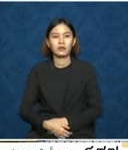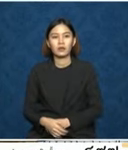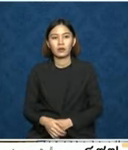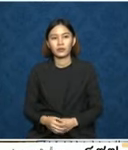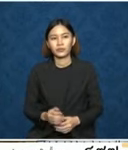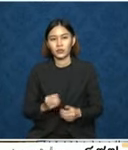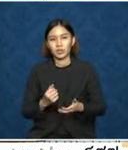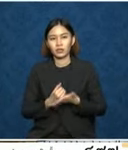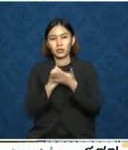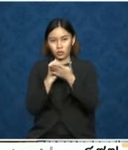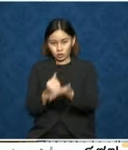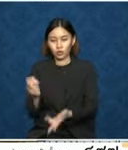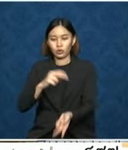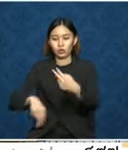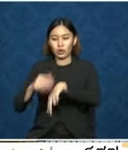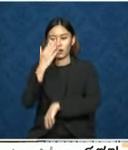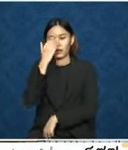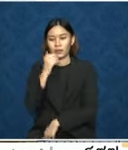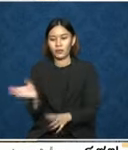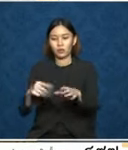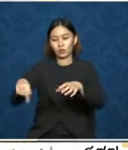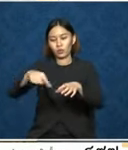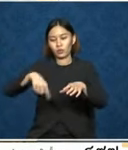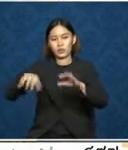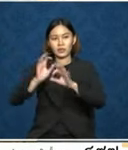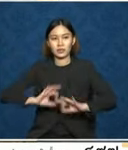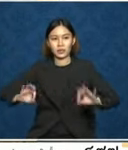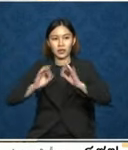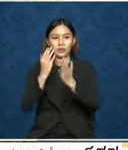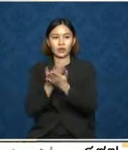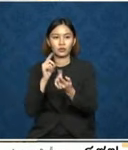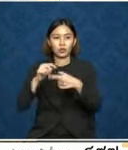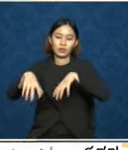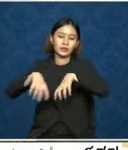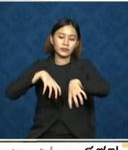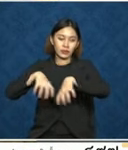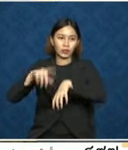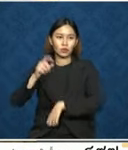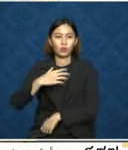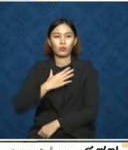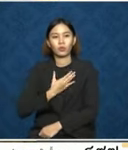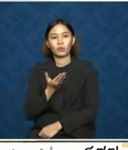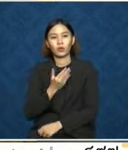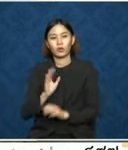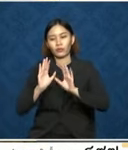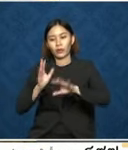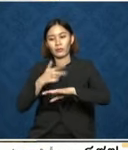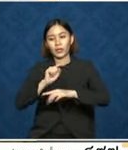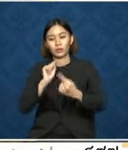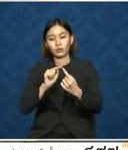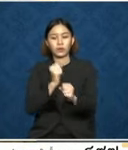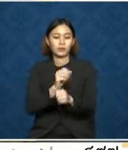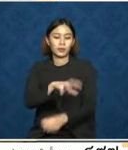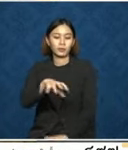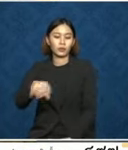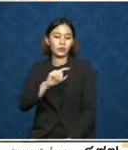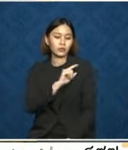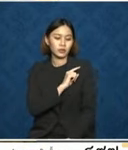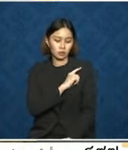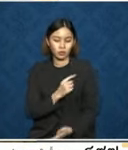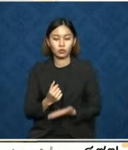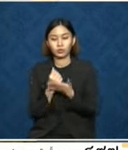เป็นธรรมให้พวกเขาด้วยครับพวกเขาเหล่านี้ร้วมีความจำเป็นต้องใช้เงินในการจัดงานศพผมจึงขอเรียนท่านประธานผ่านไปยังหน่วยงานที่เกี่ยวข้องได้